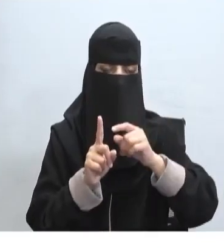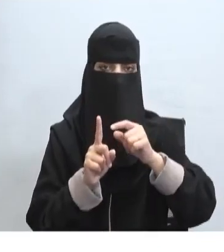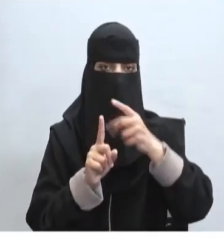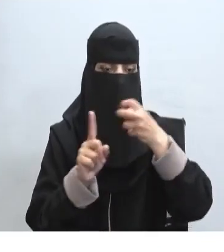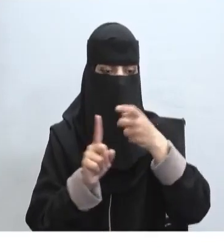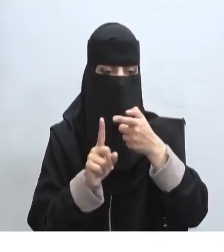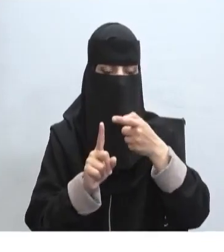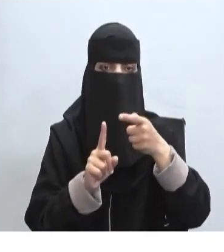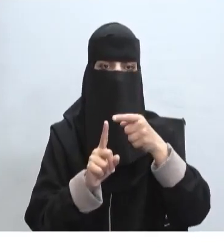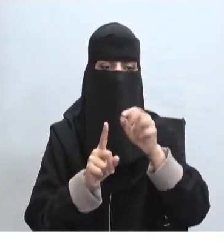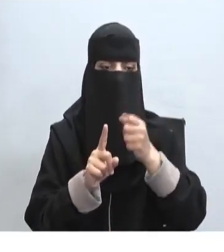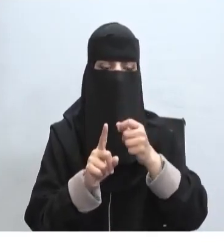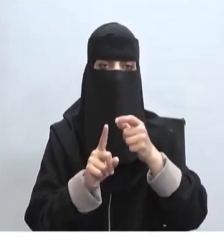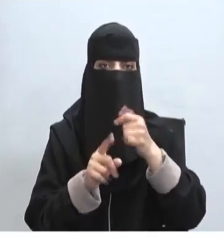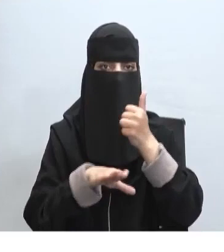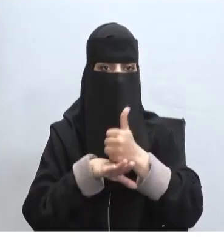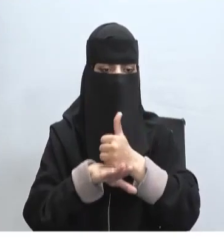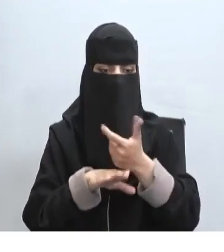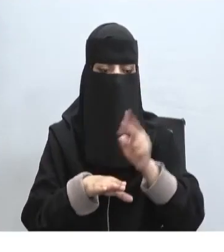مؤشر سوق الاسهم